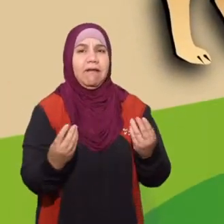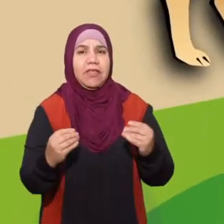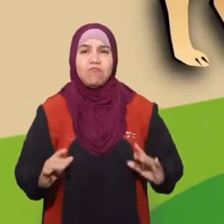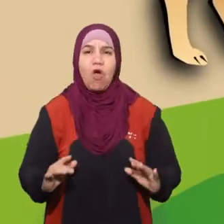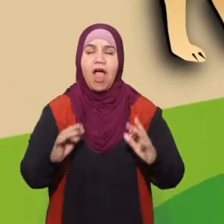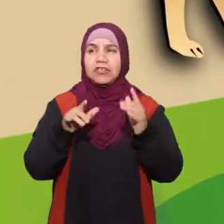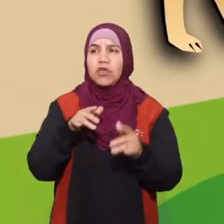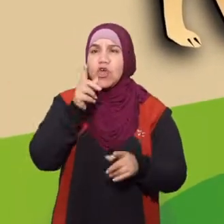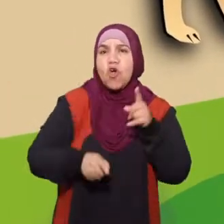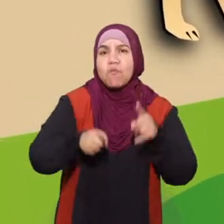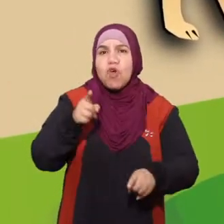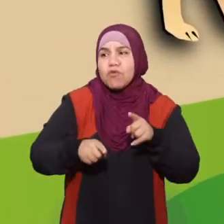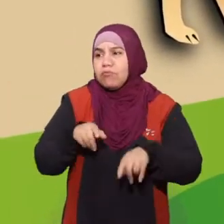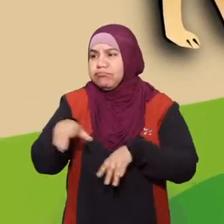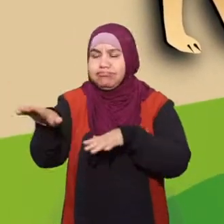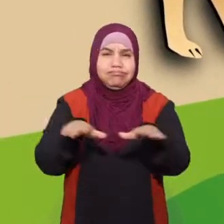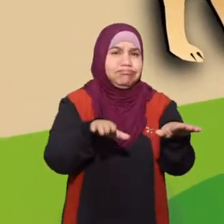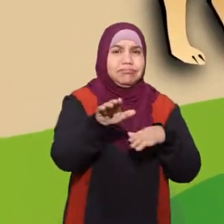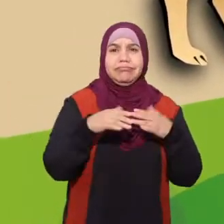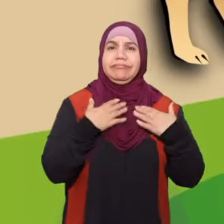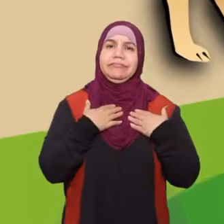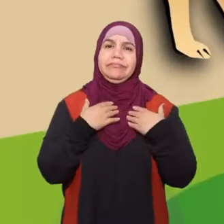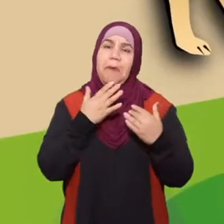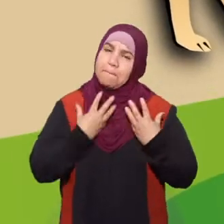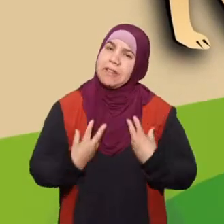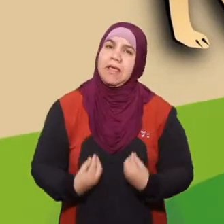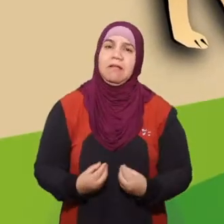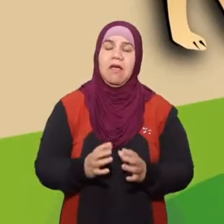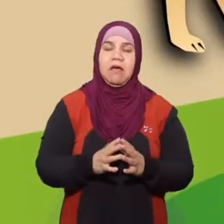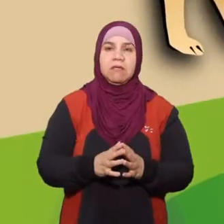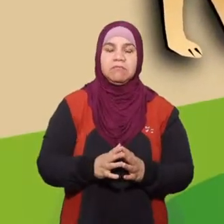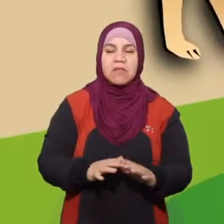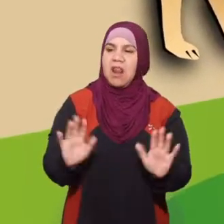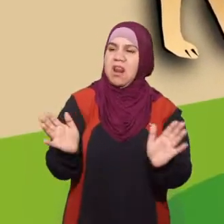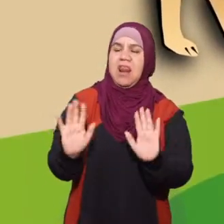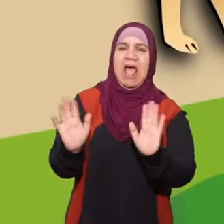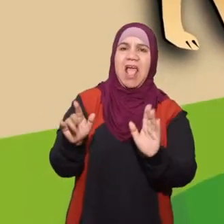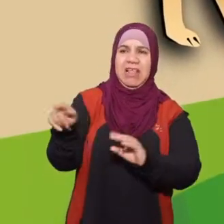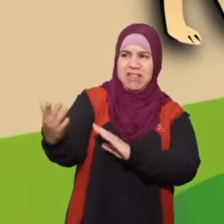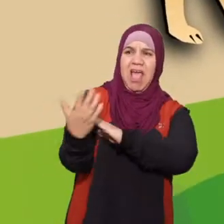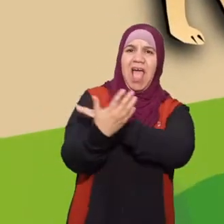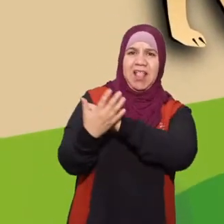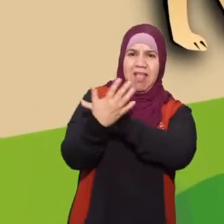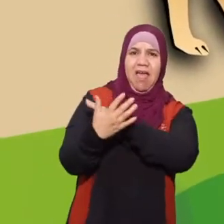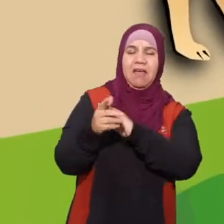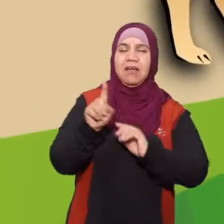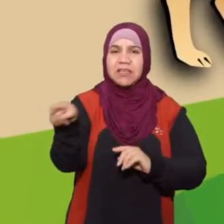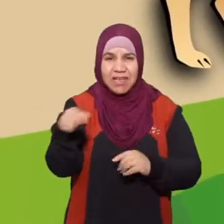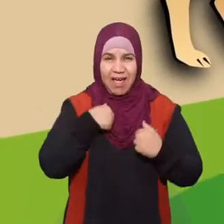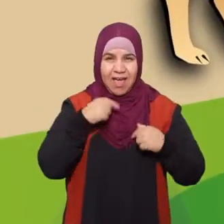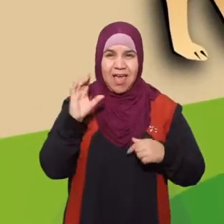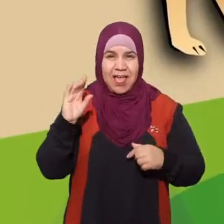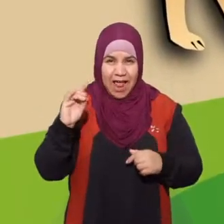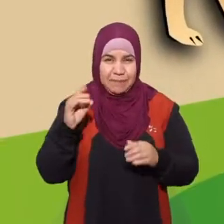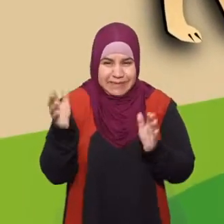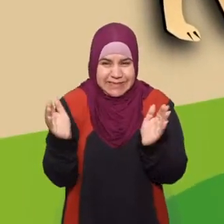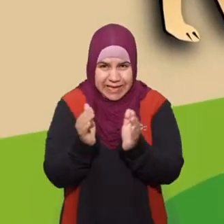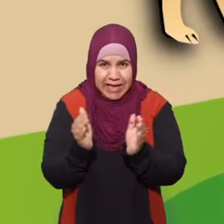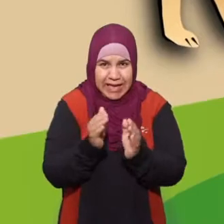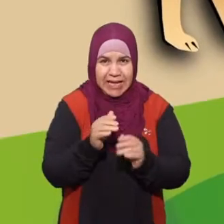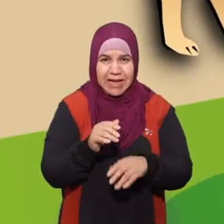العيش مشرداً، أريد أن أرتاح. لن أسمح لك أن تخدعني، لست كلباً صغيراً